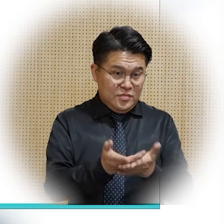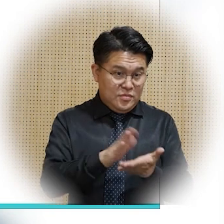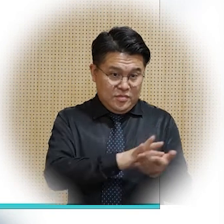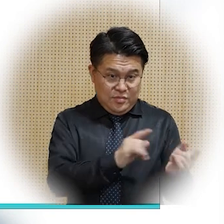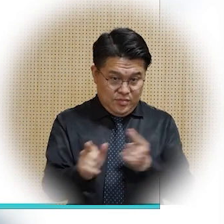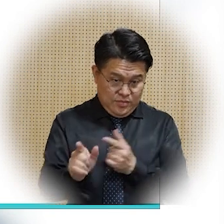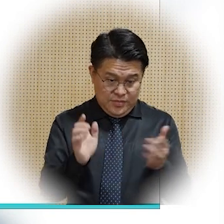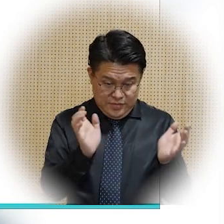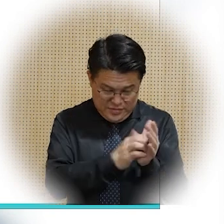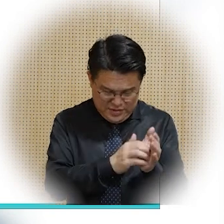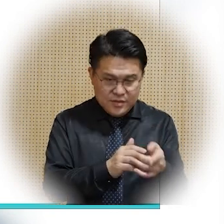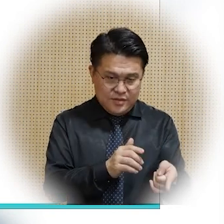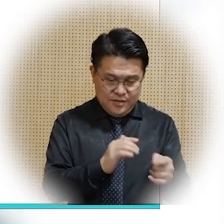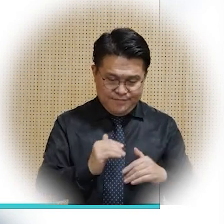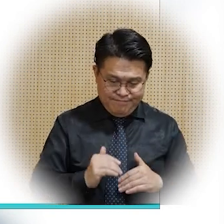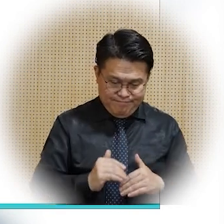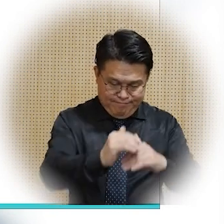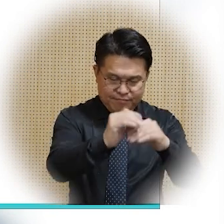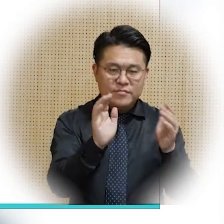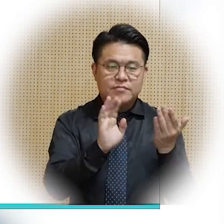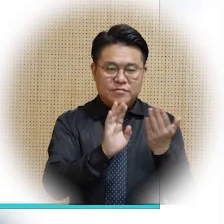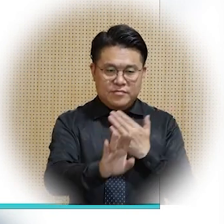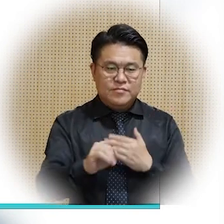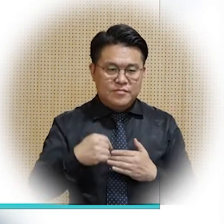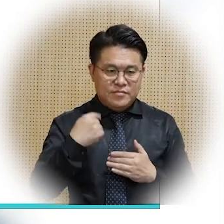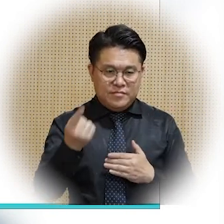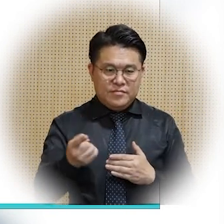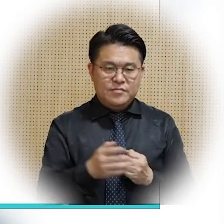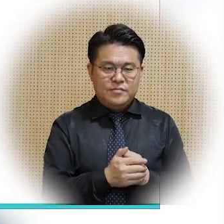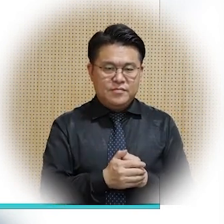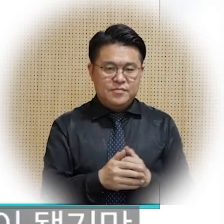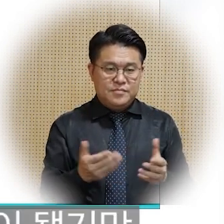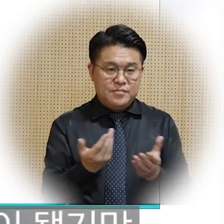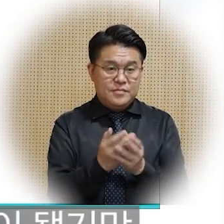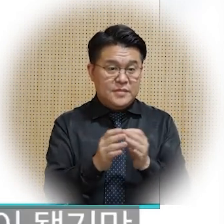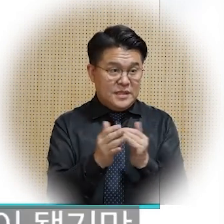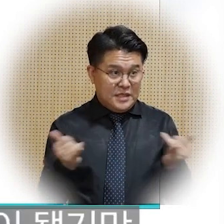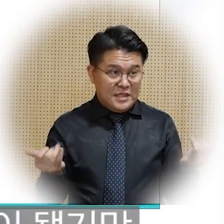부위에 대해서 이제 수리를 하는 그런 과정들까지 해가지고